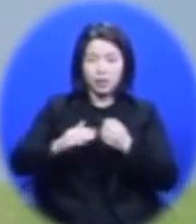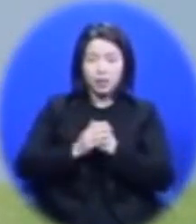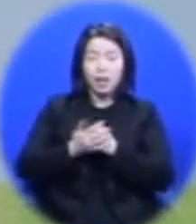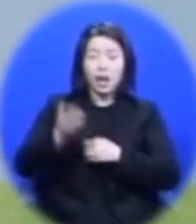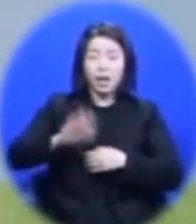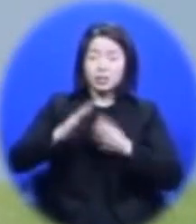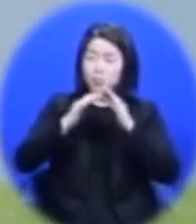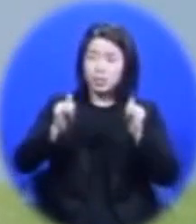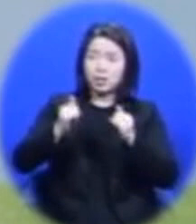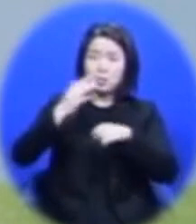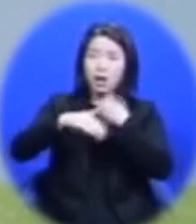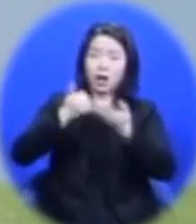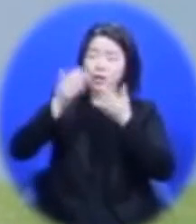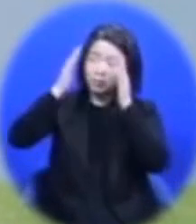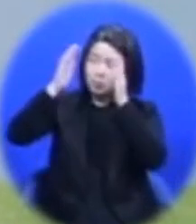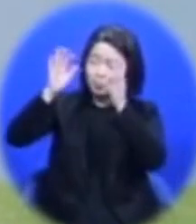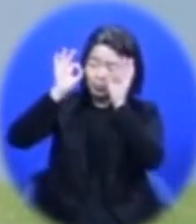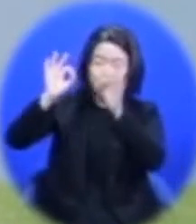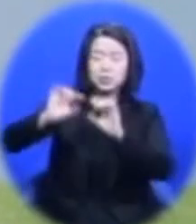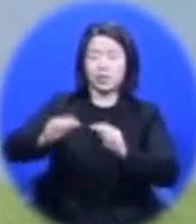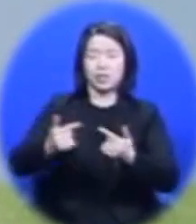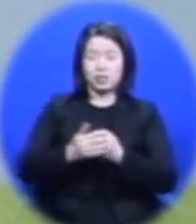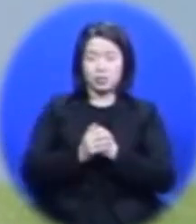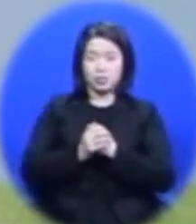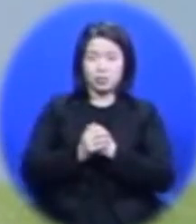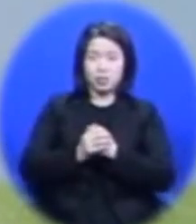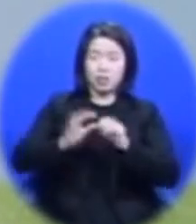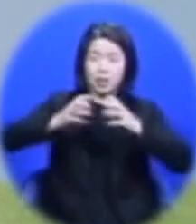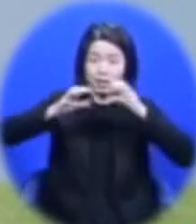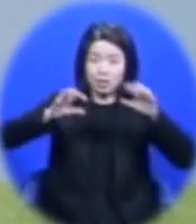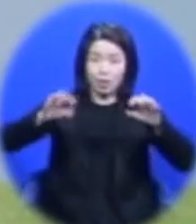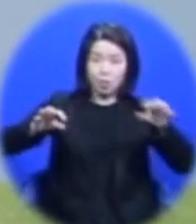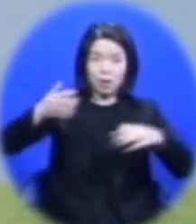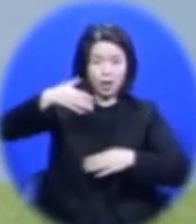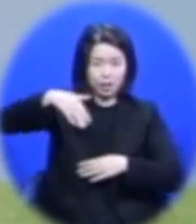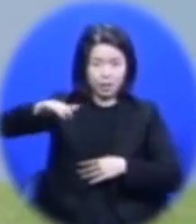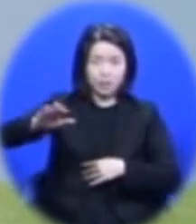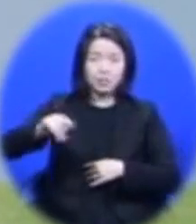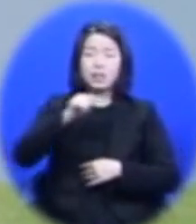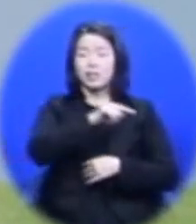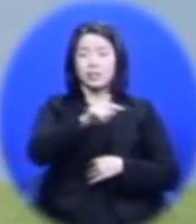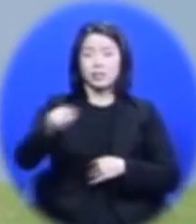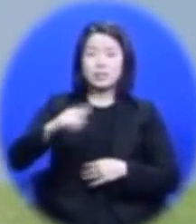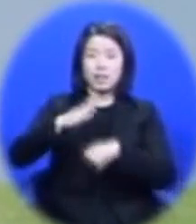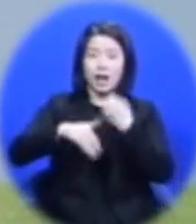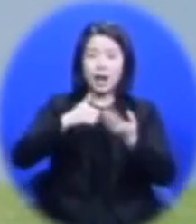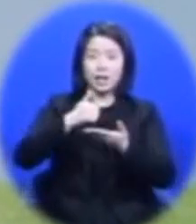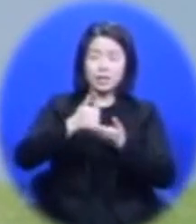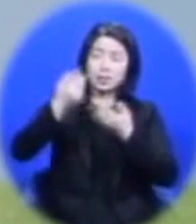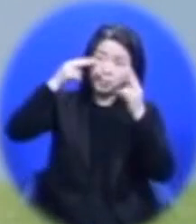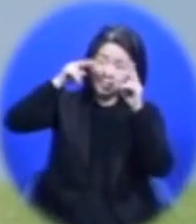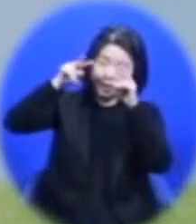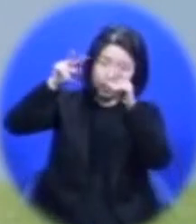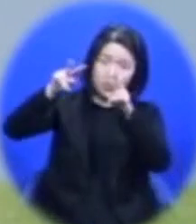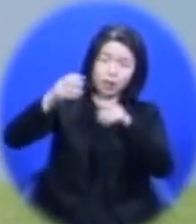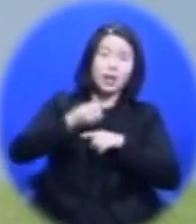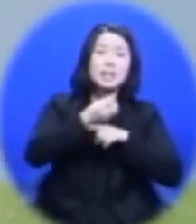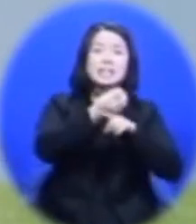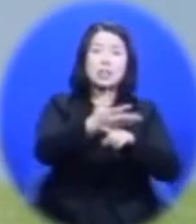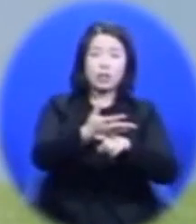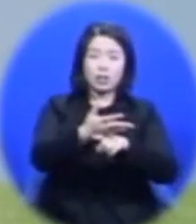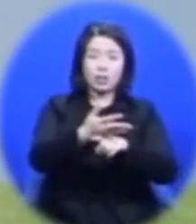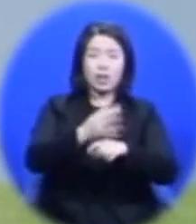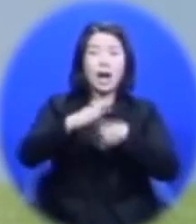하나님을 바라보지를 않습니다. 그래서 열방에 나가서 그들이 하나님을 바라보도록 전하는 것입니다. 하나님이